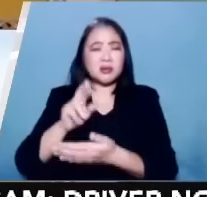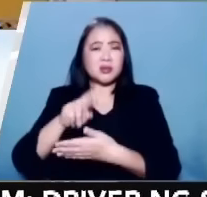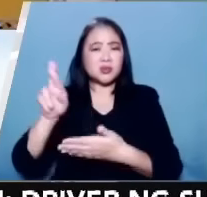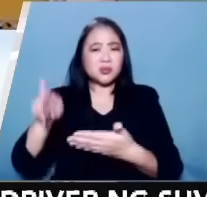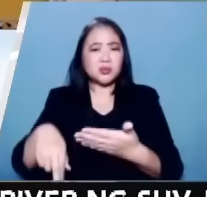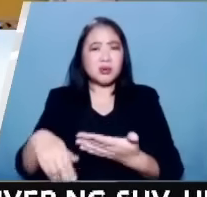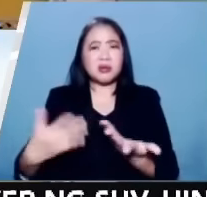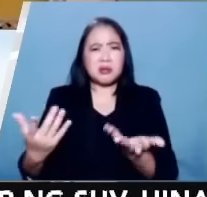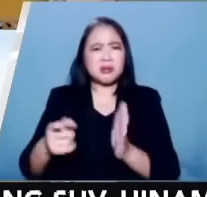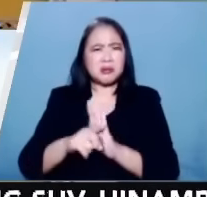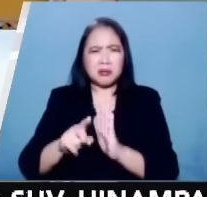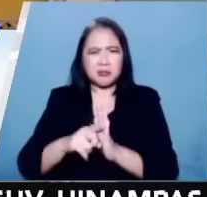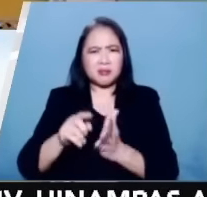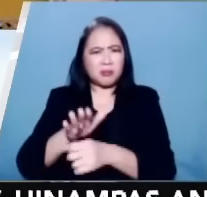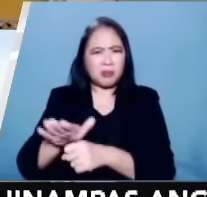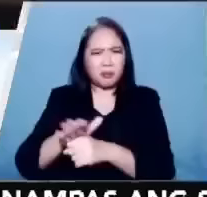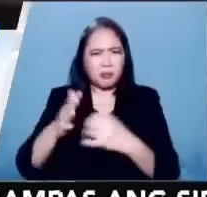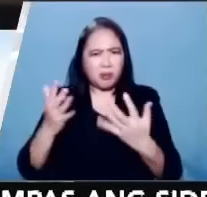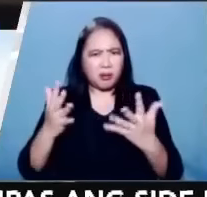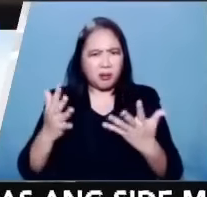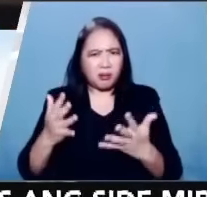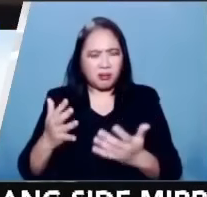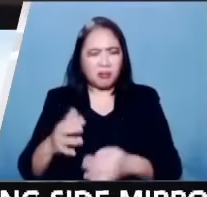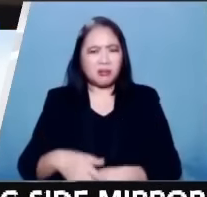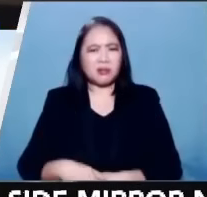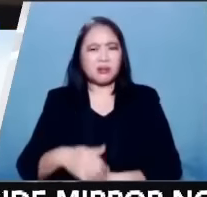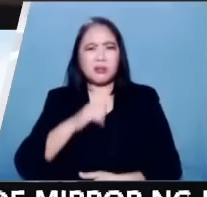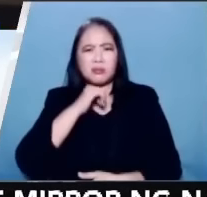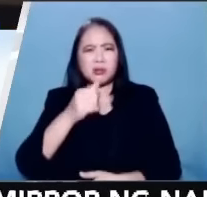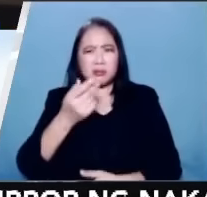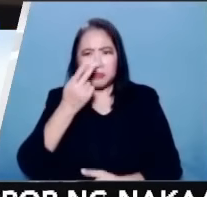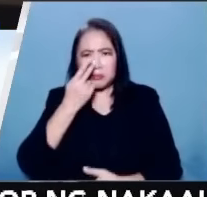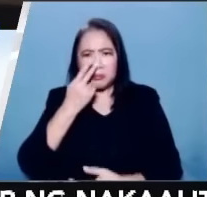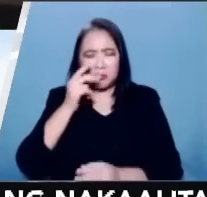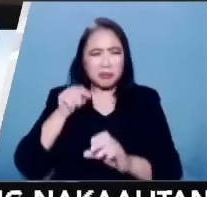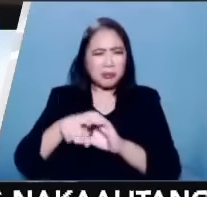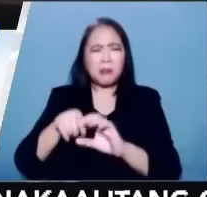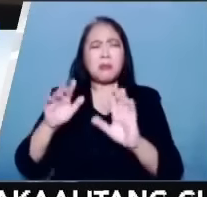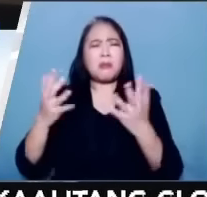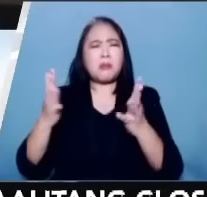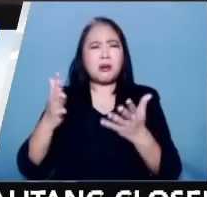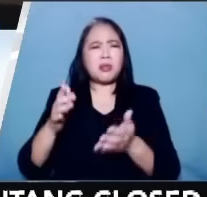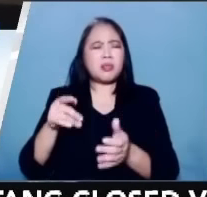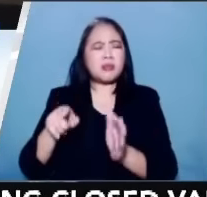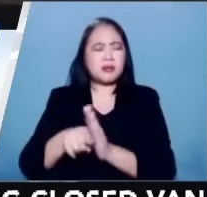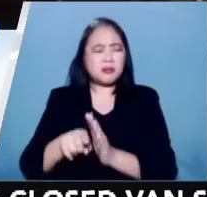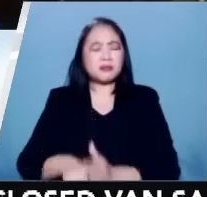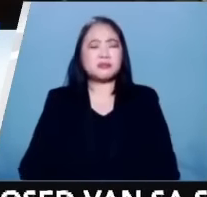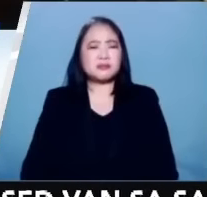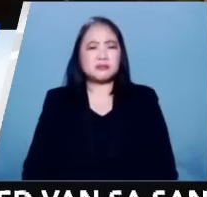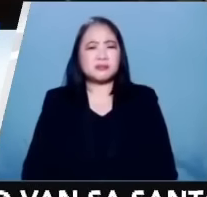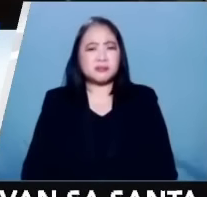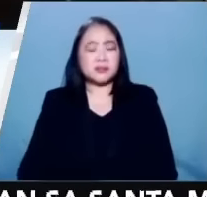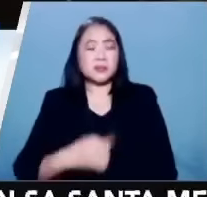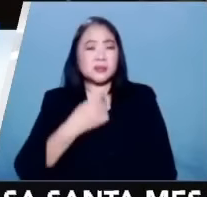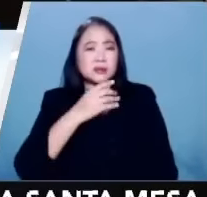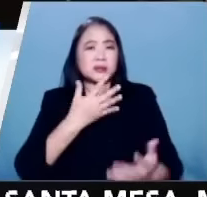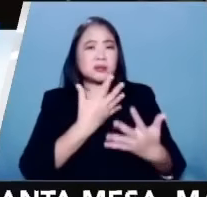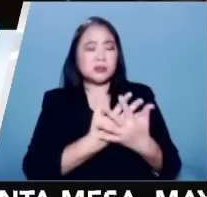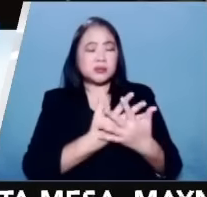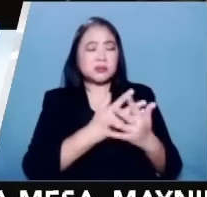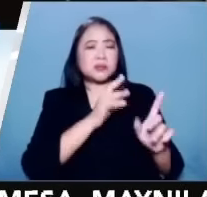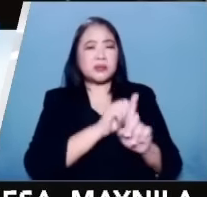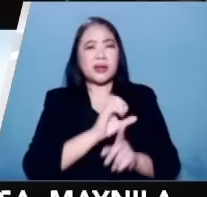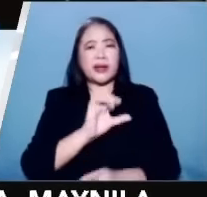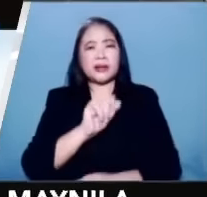yung penetration penetration nakakulong sa custodial facility ng Cainta municipal police station ang akusado na